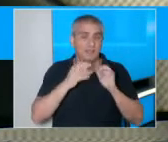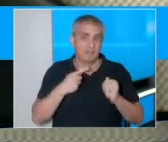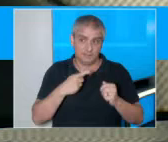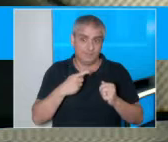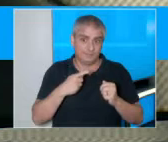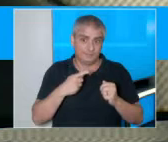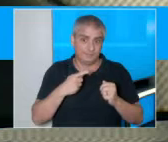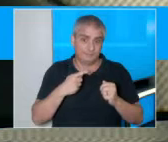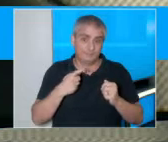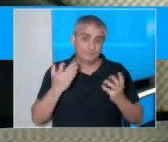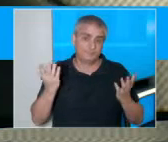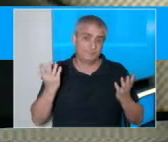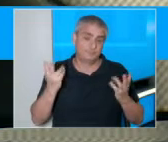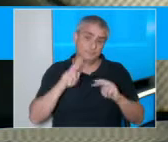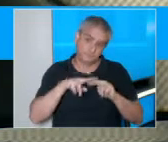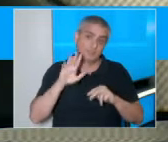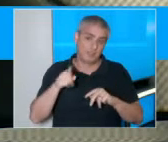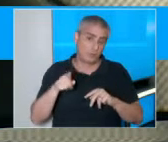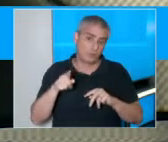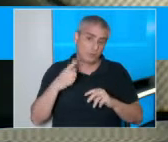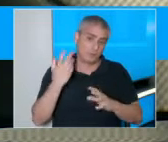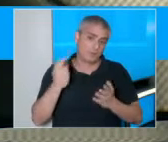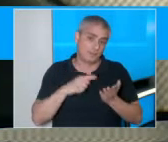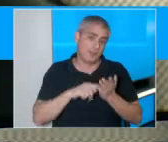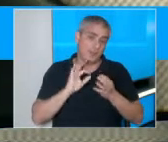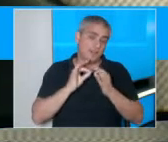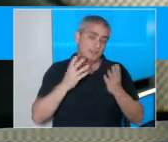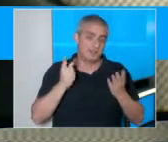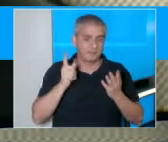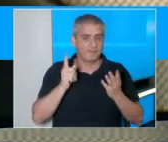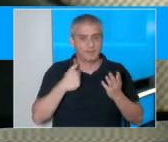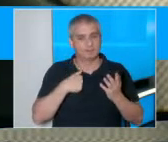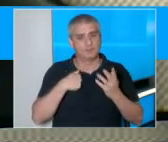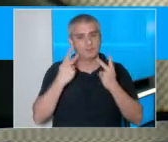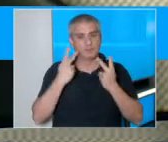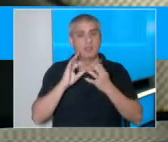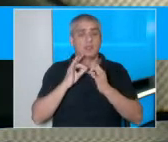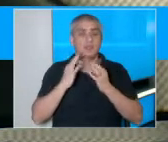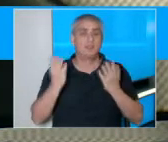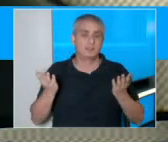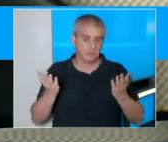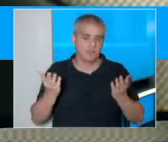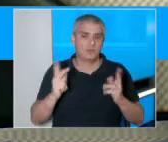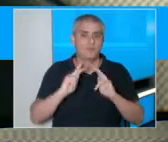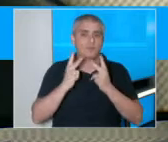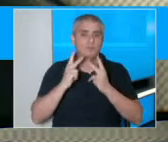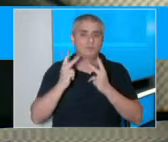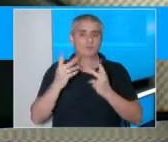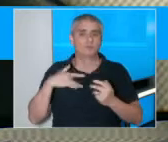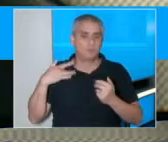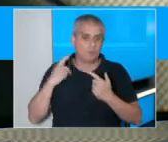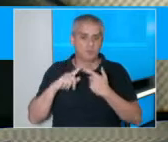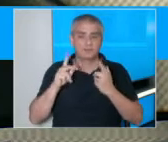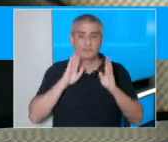החברתיות. המיטו כנראה גם הוא פועל יוצא של רשתות חברתיות, אבל אצלנו זה בעיקר רשתות חברתיות, קבוצות